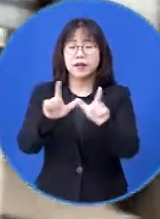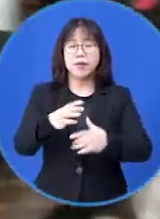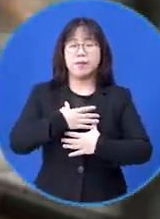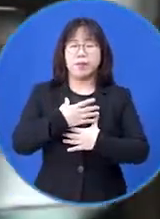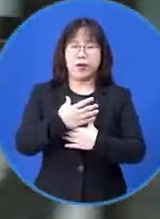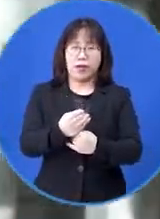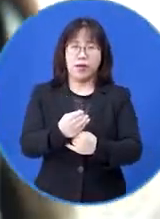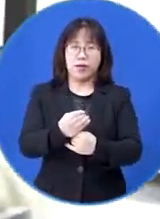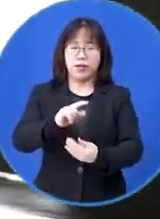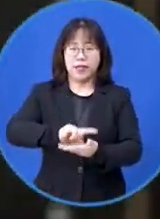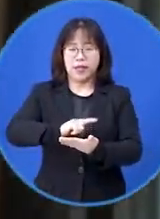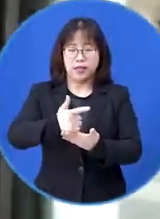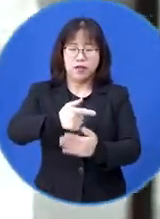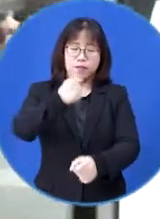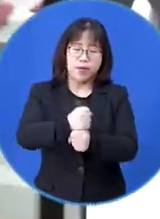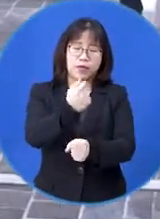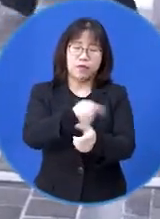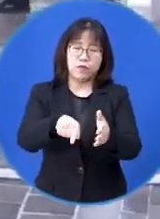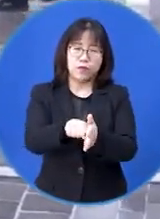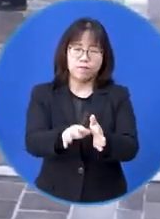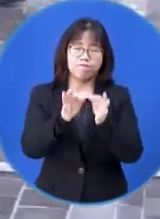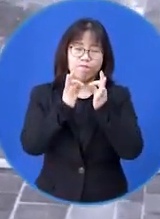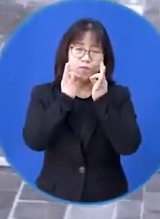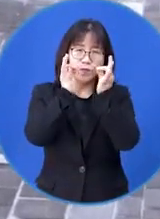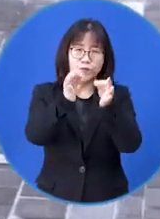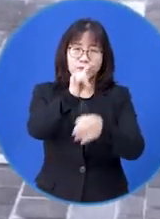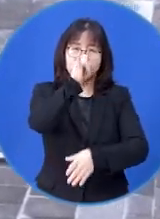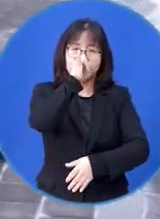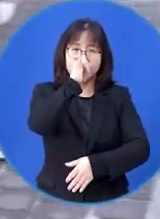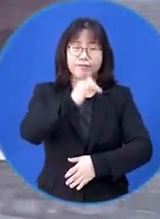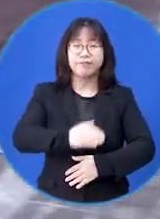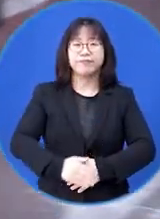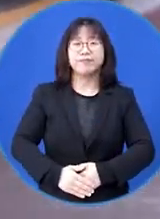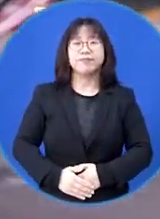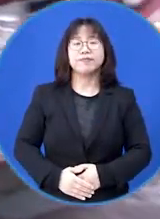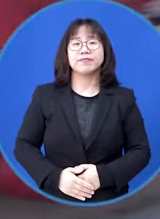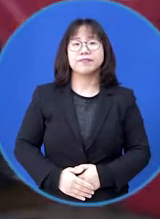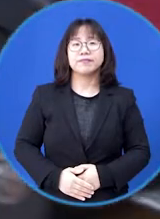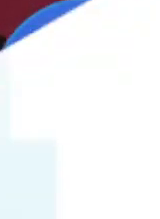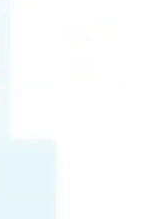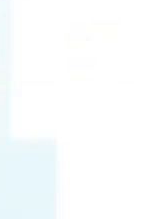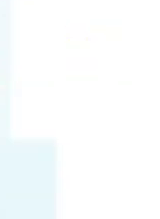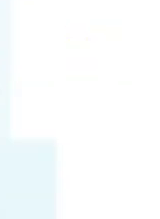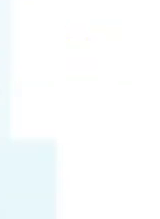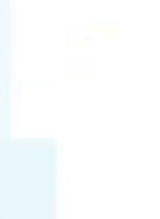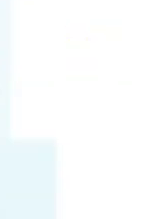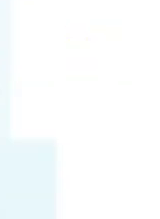생활이 편안한 안전 환경도시 강서를 만들기 위해 최선을 다하고 있습니다.